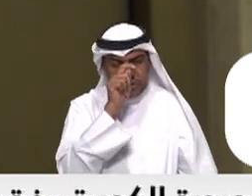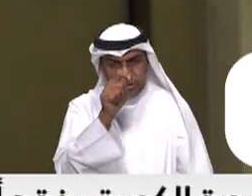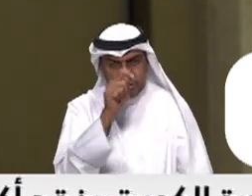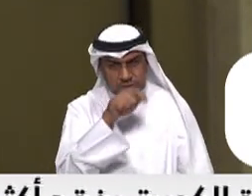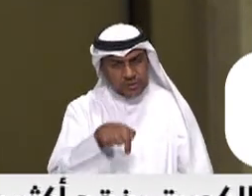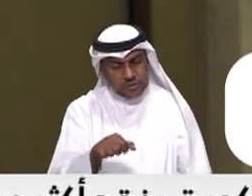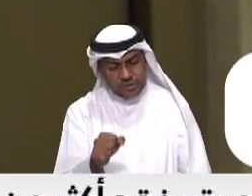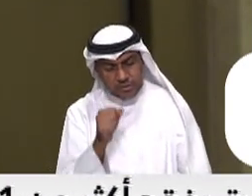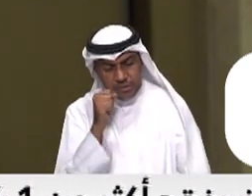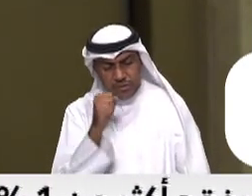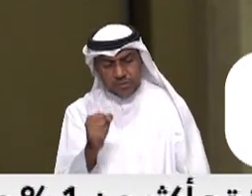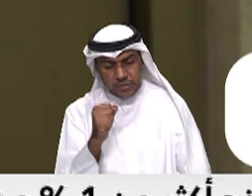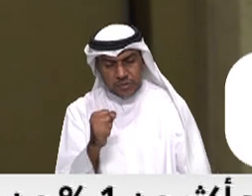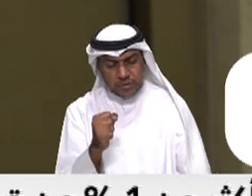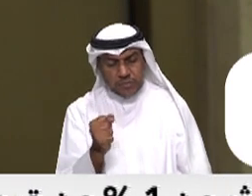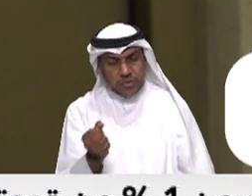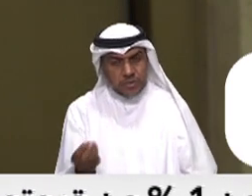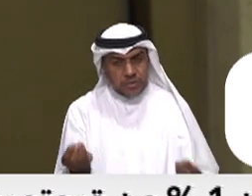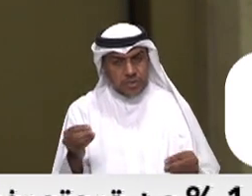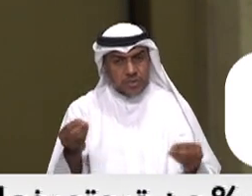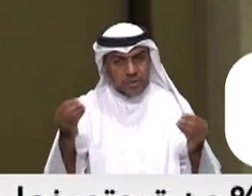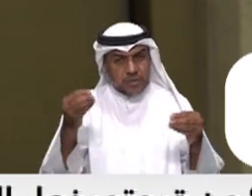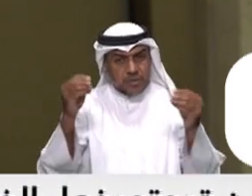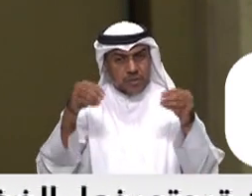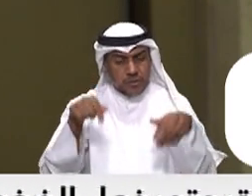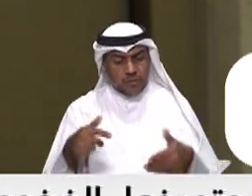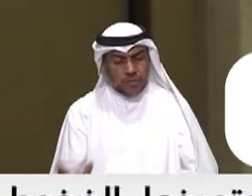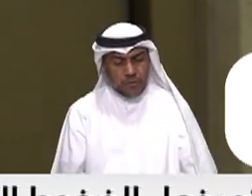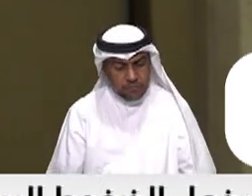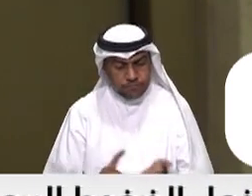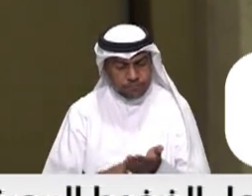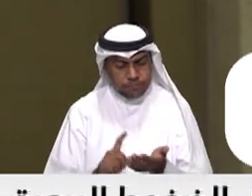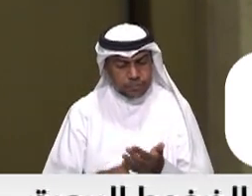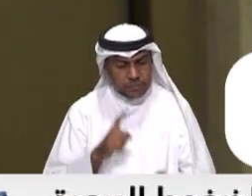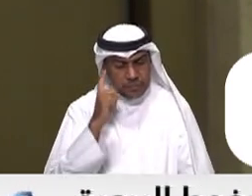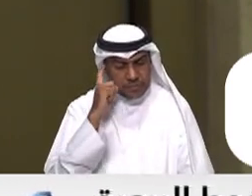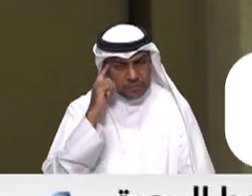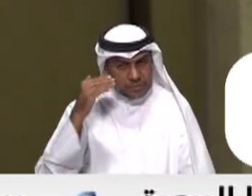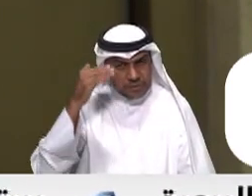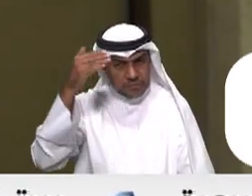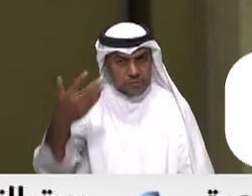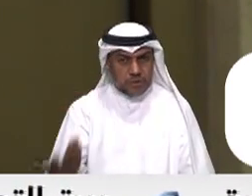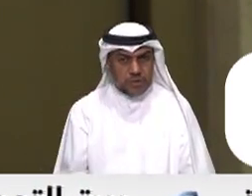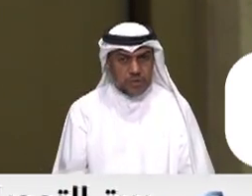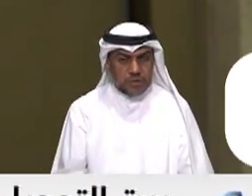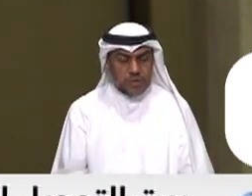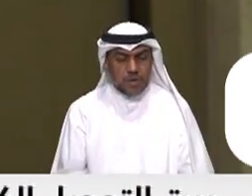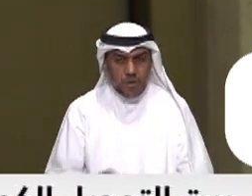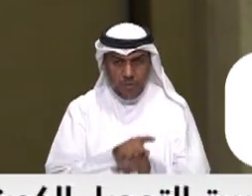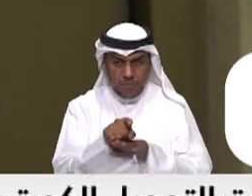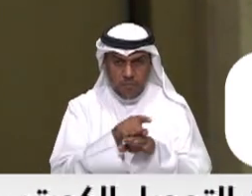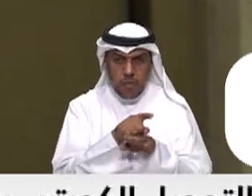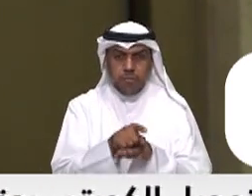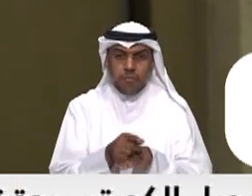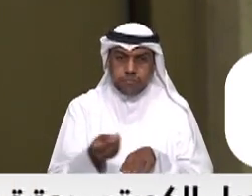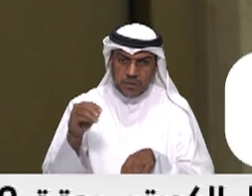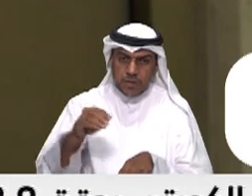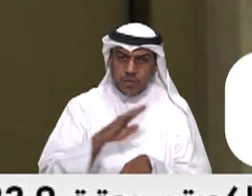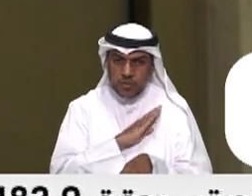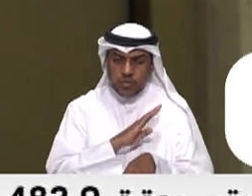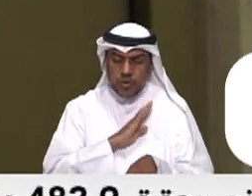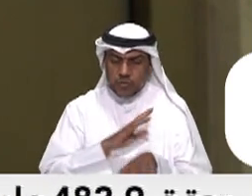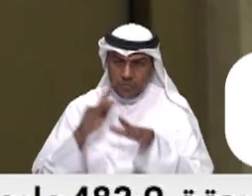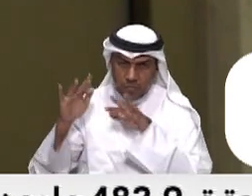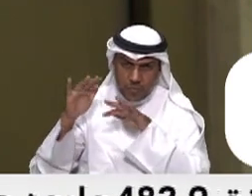التي يبدو أنها ستتصاعد في المرحلة الأخيرة، في المرحلة المقبلة في البر بشكل أساسي، مع احتمالات عدة،